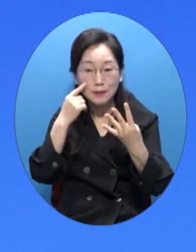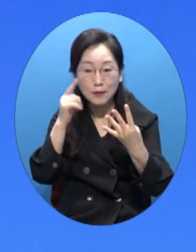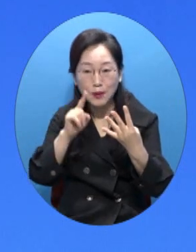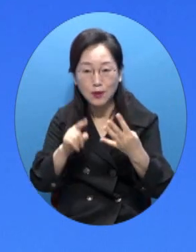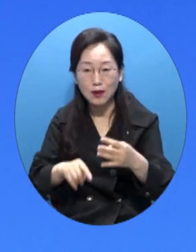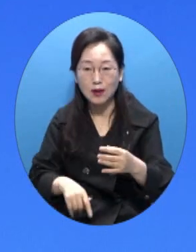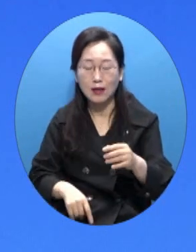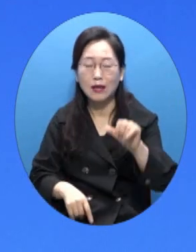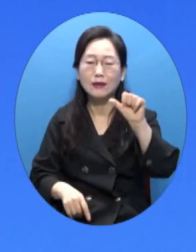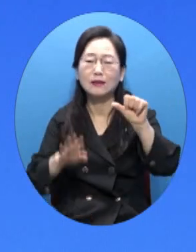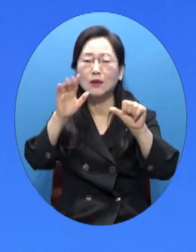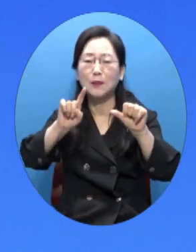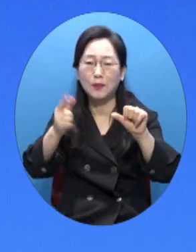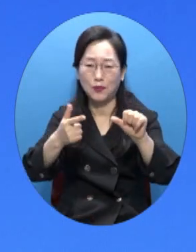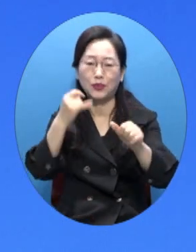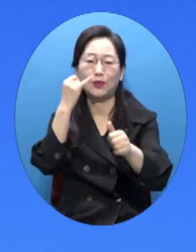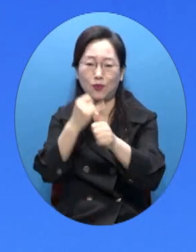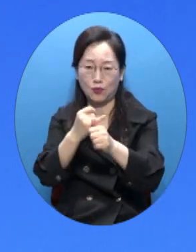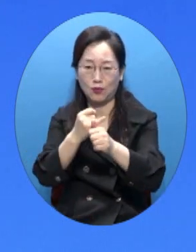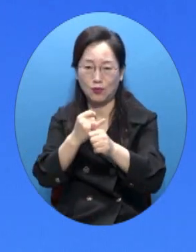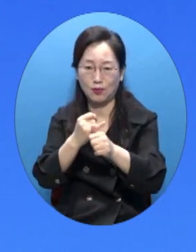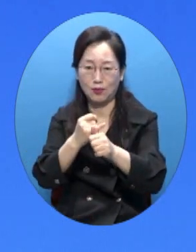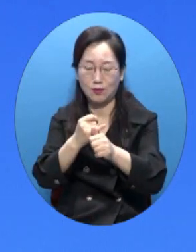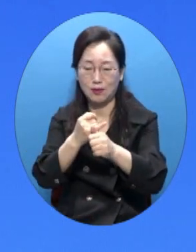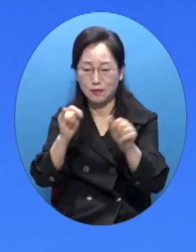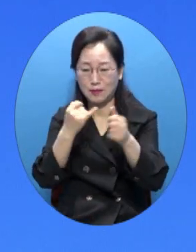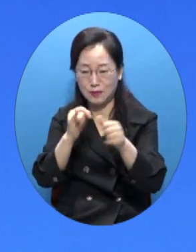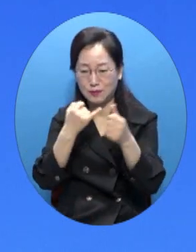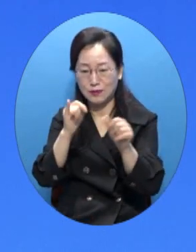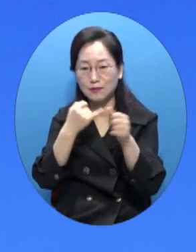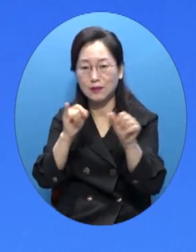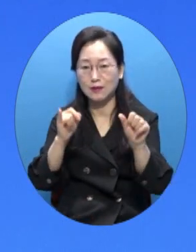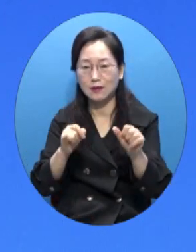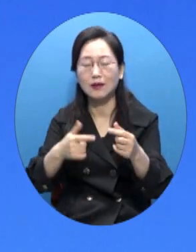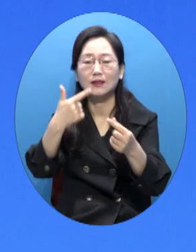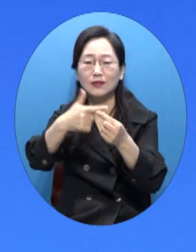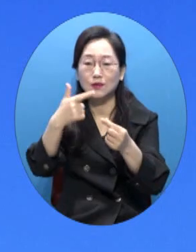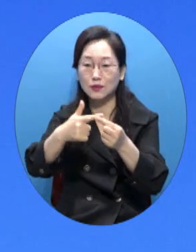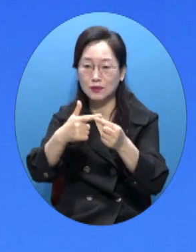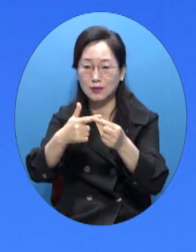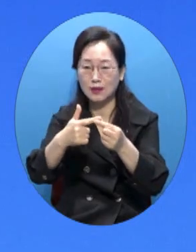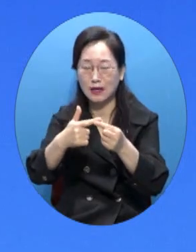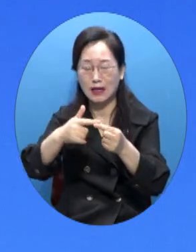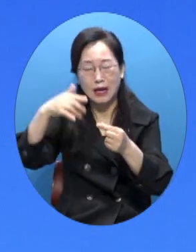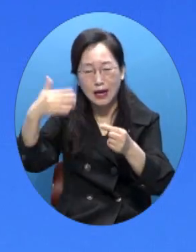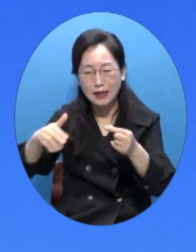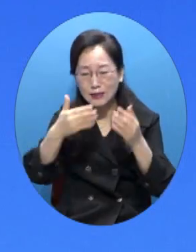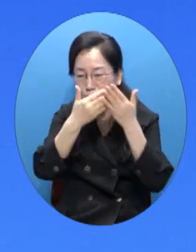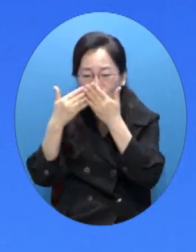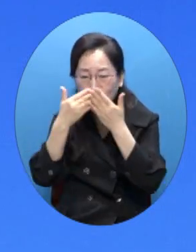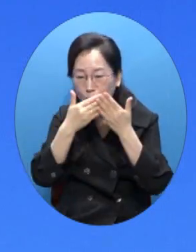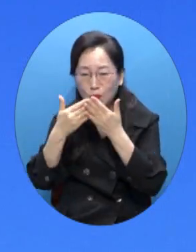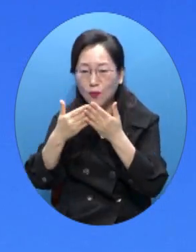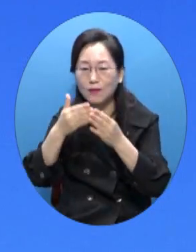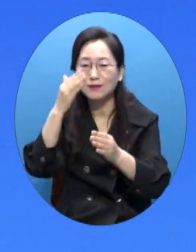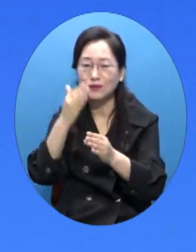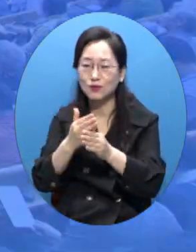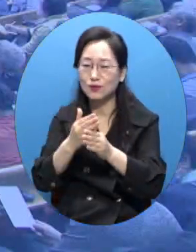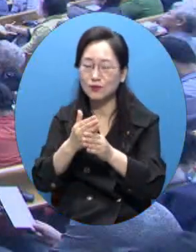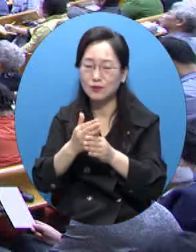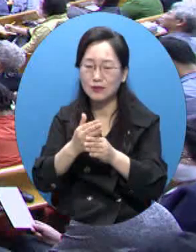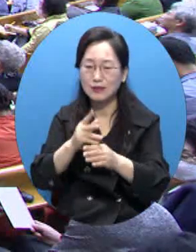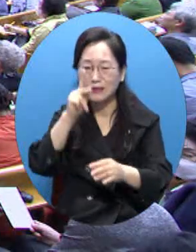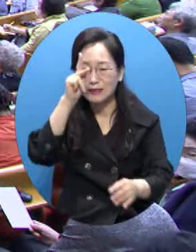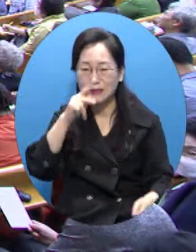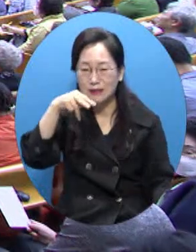다섯 번이나 결혼하고 결혼에 실패해서 여섯 번째 사람은 아직 결혼하지 않고 동거하며 살고 있는 한 사마리아